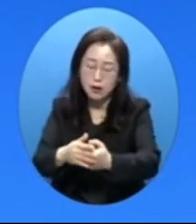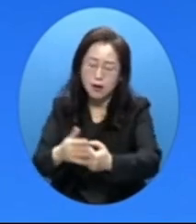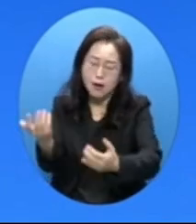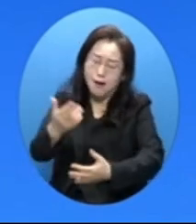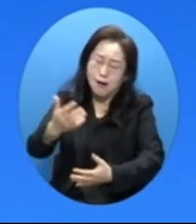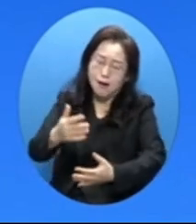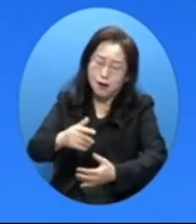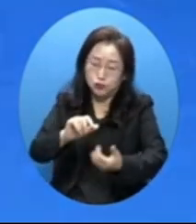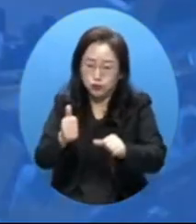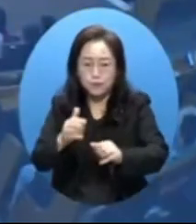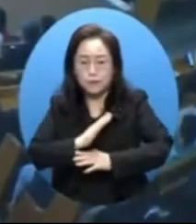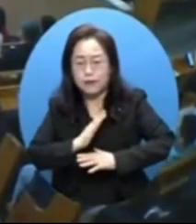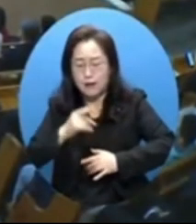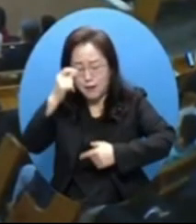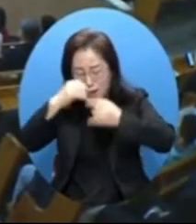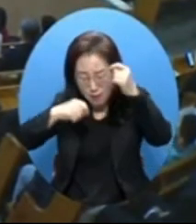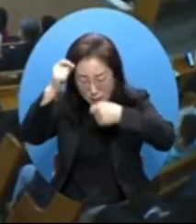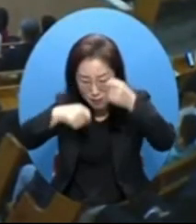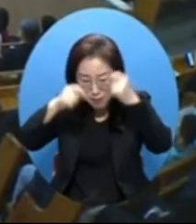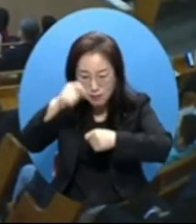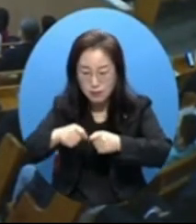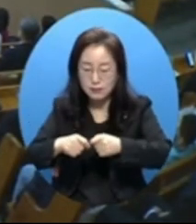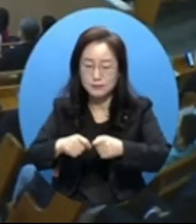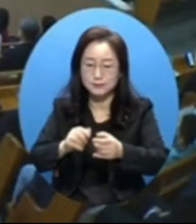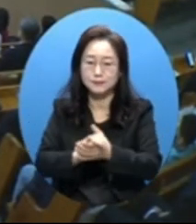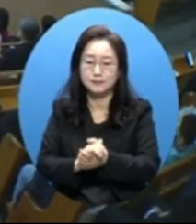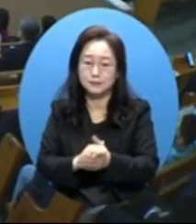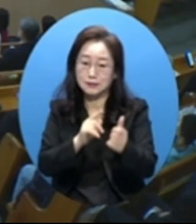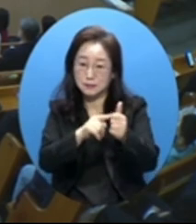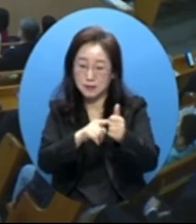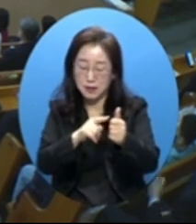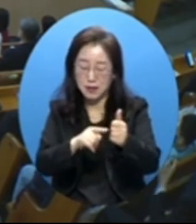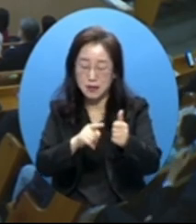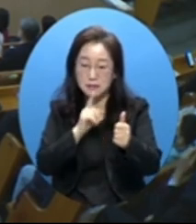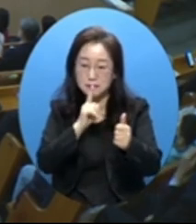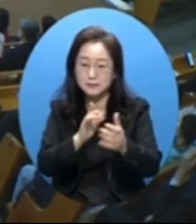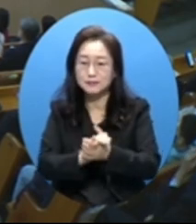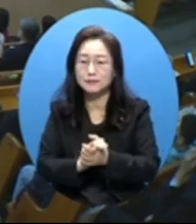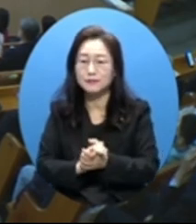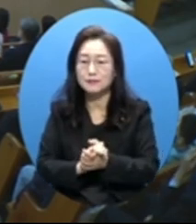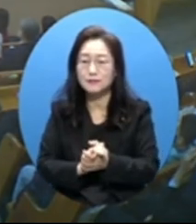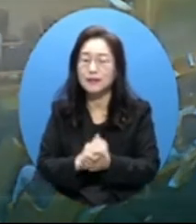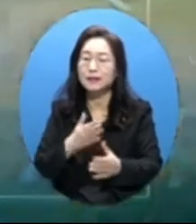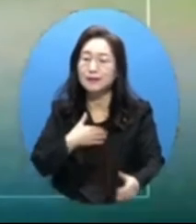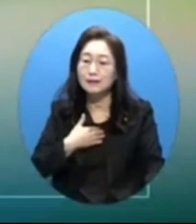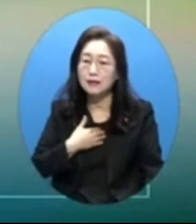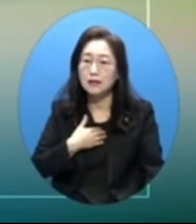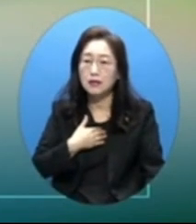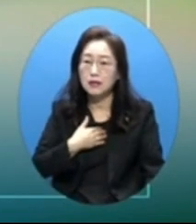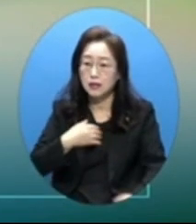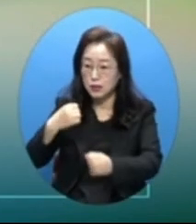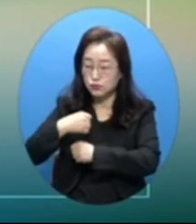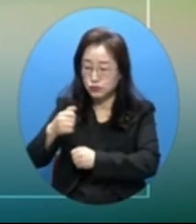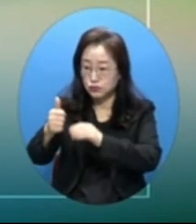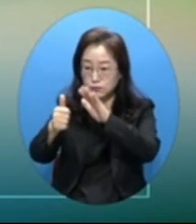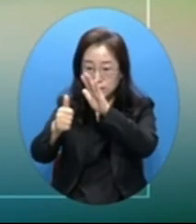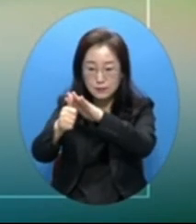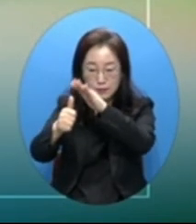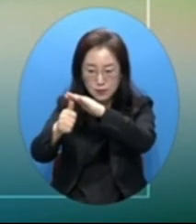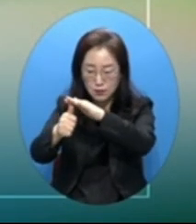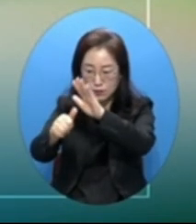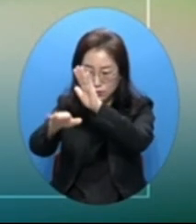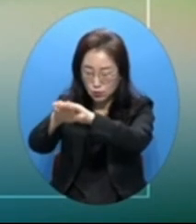울부짖고 있었습니다 그때 그의 회고로 온 이런 기록이 나옵니다 나는 병사의 손을 잡고 무릎을